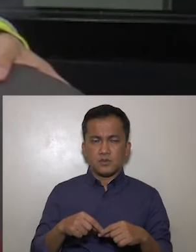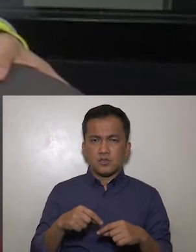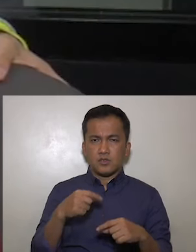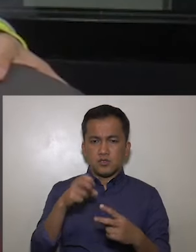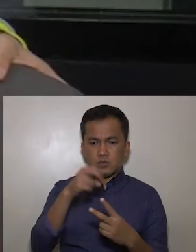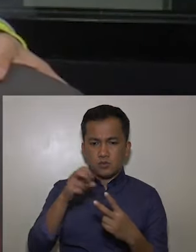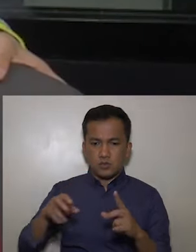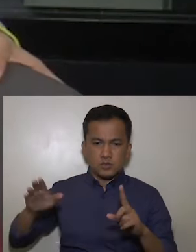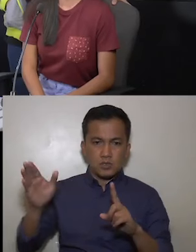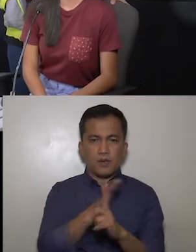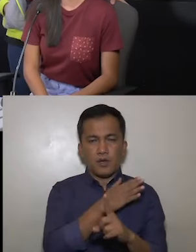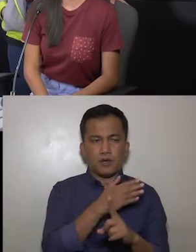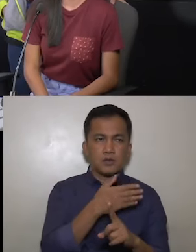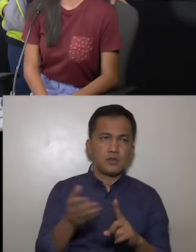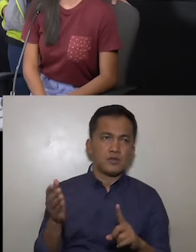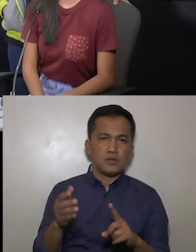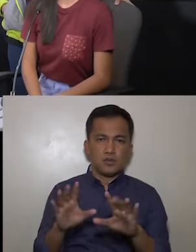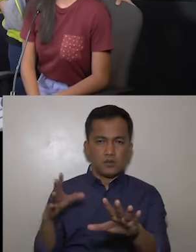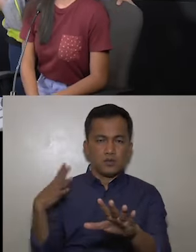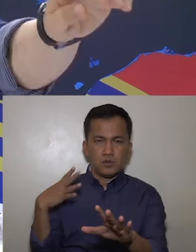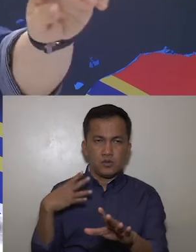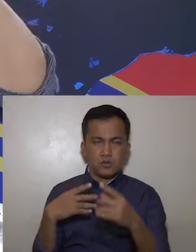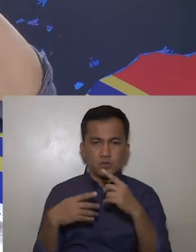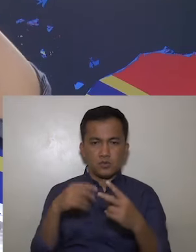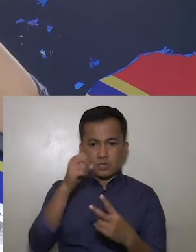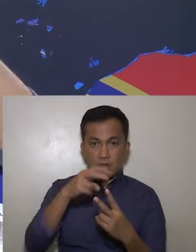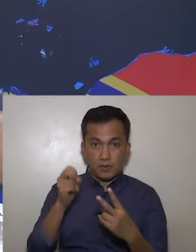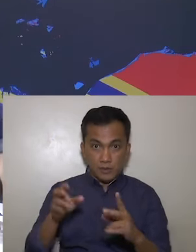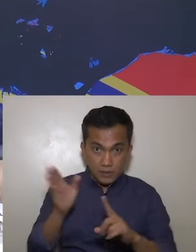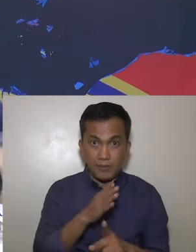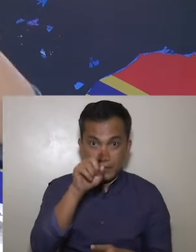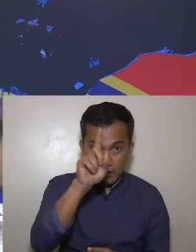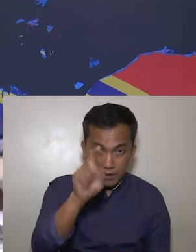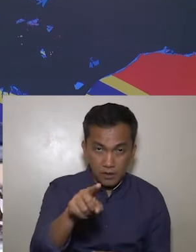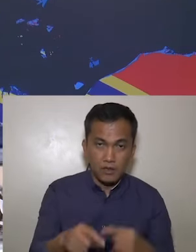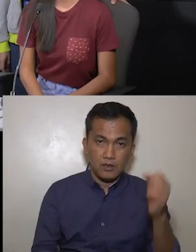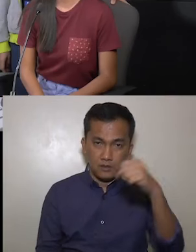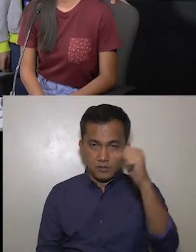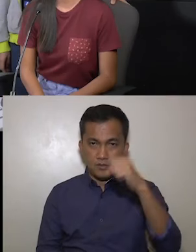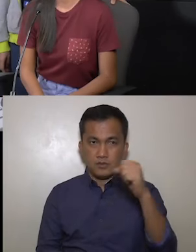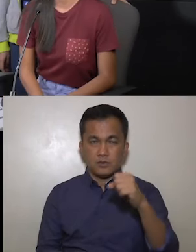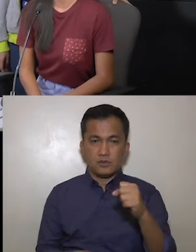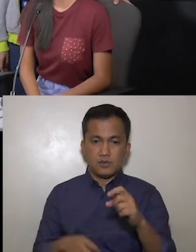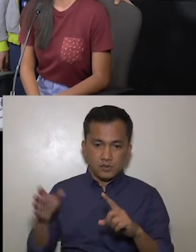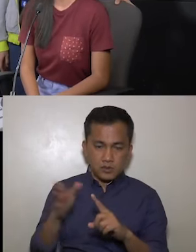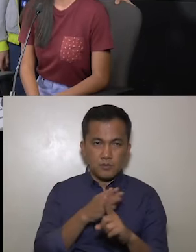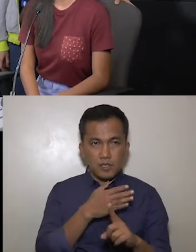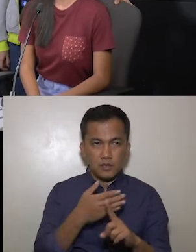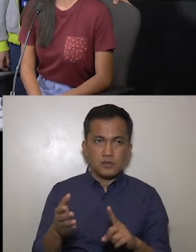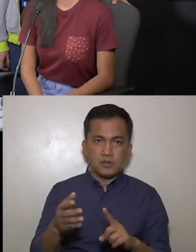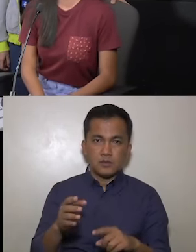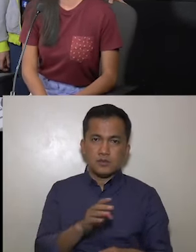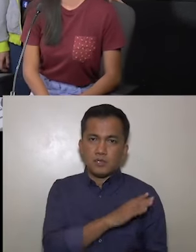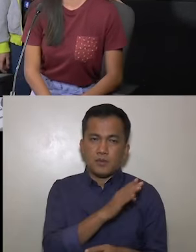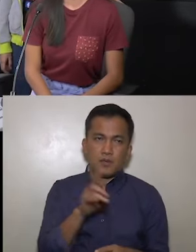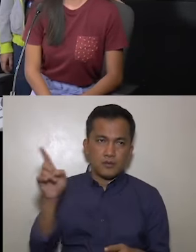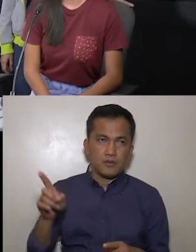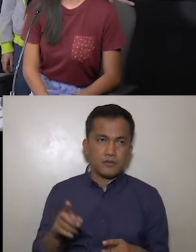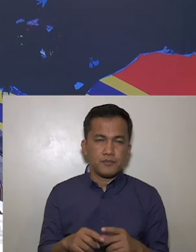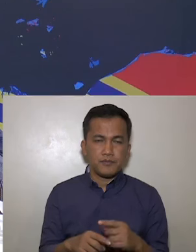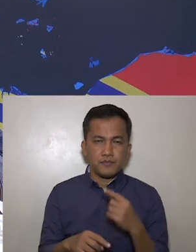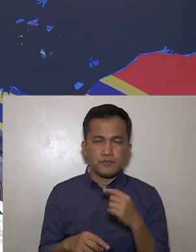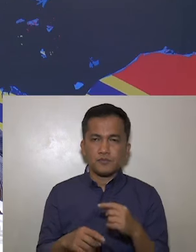ako sinampal dito. Sinampal pa po siya ng kabit. Oh, sandali lang po. So, yung kabit, sinampal ka? Opo, sinampal pa ako dito. Matapang po siya